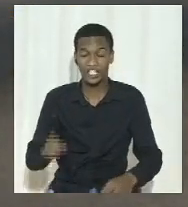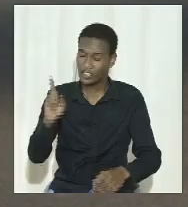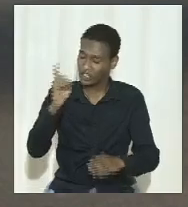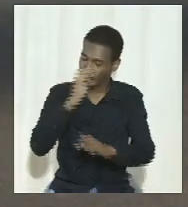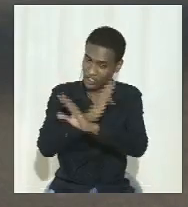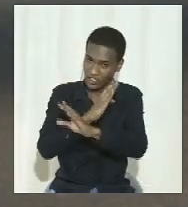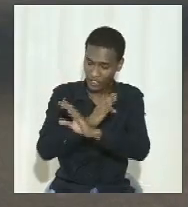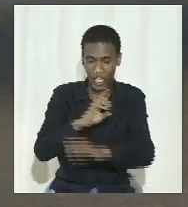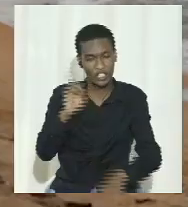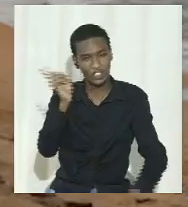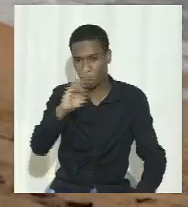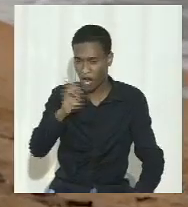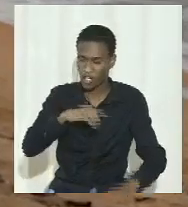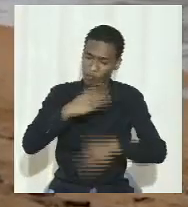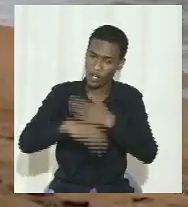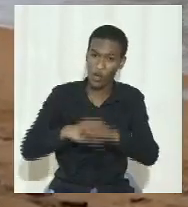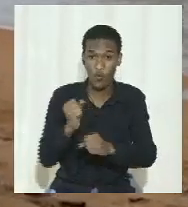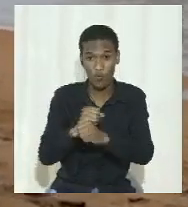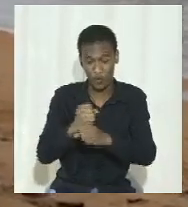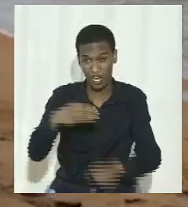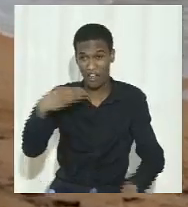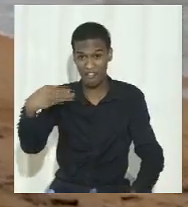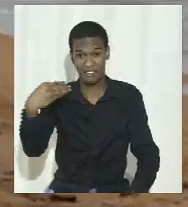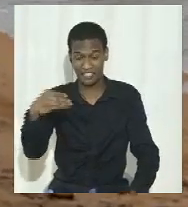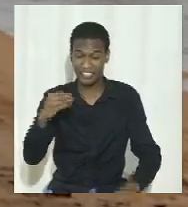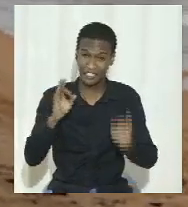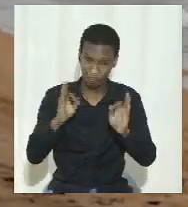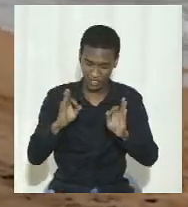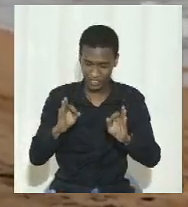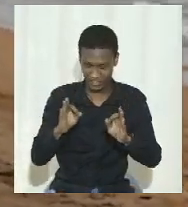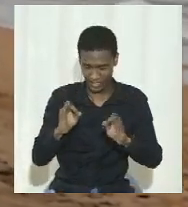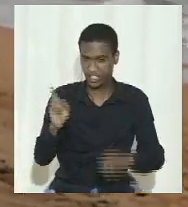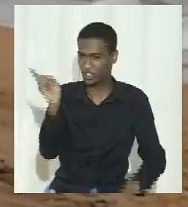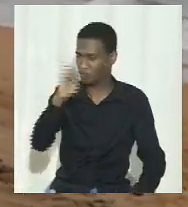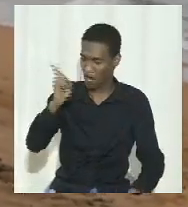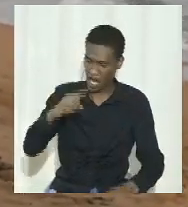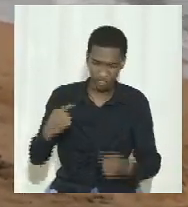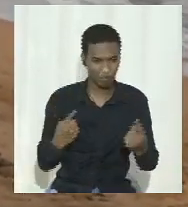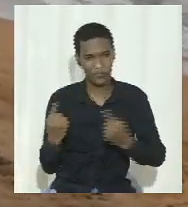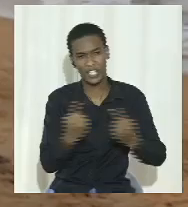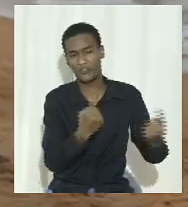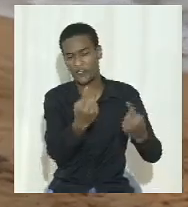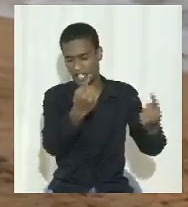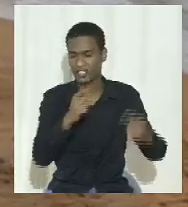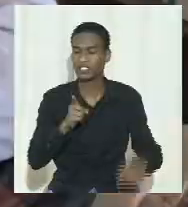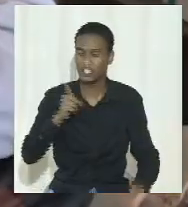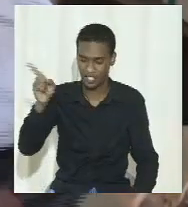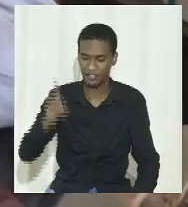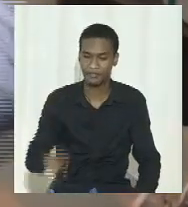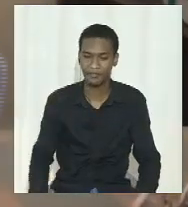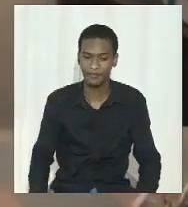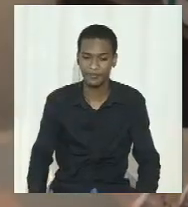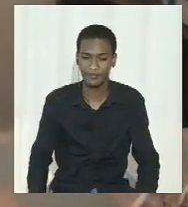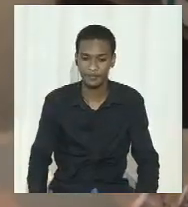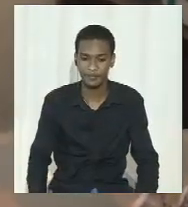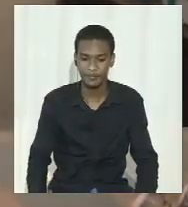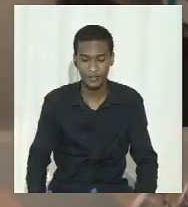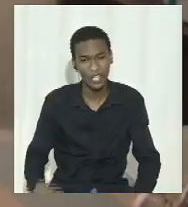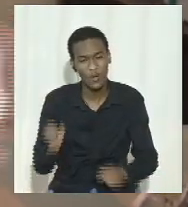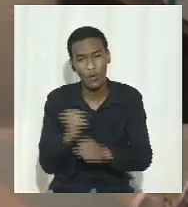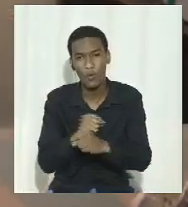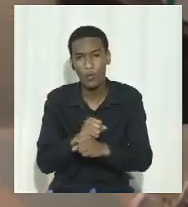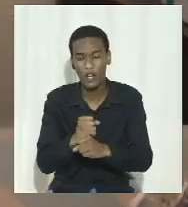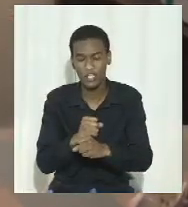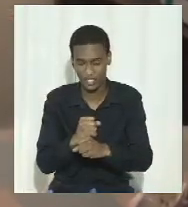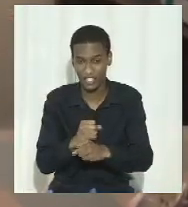na autorisation fa tsy maintsy manatona ny CCO na ny CRCO ireo rehetra maniry ny andeha. Raha ohatra ka niala